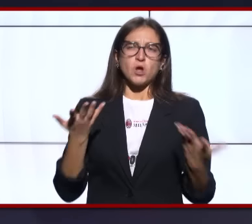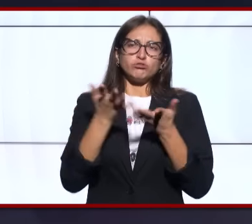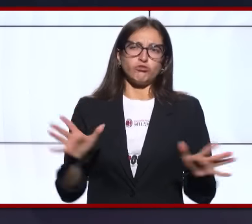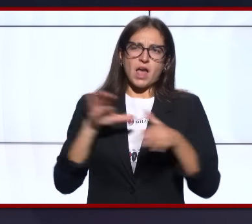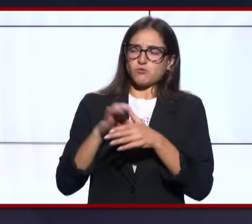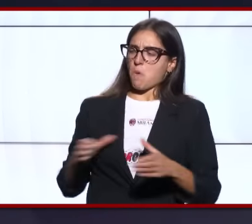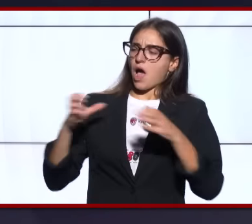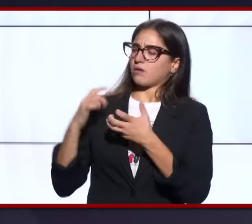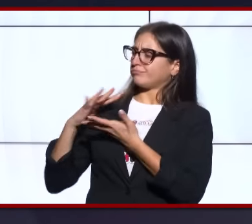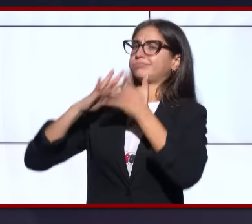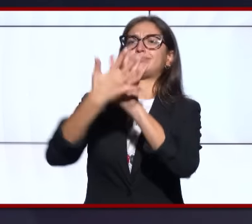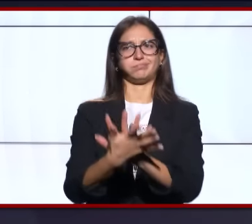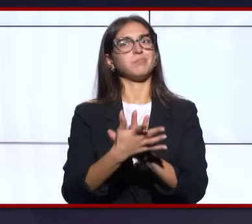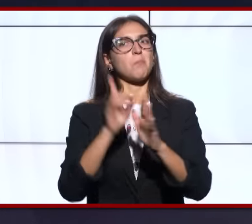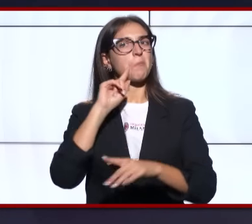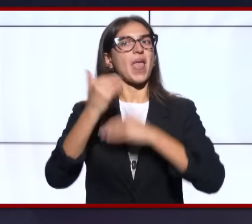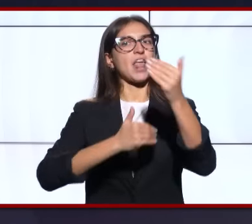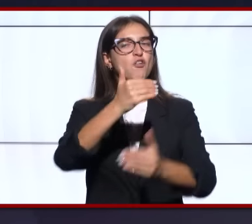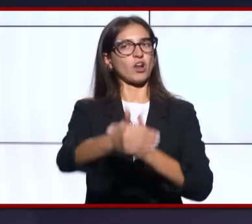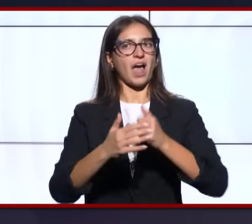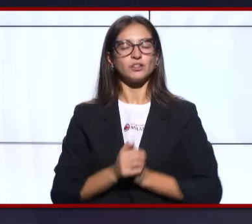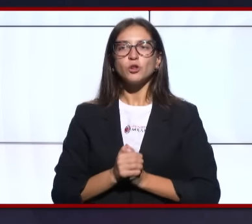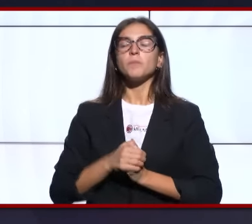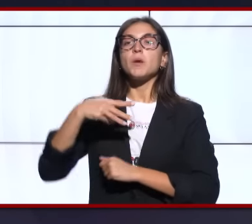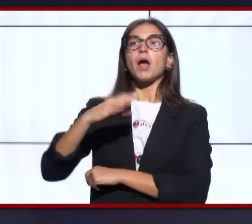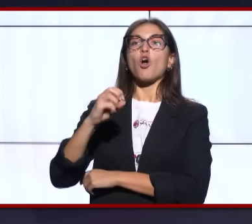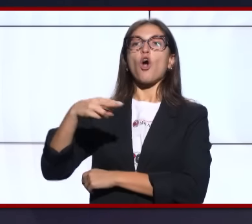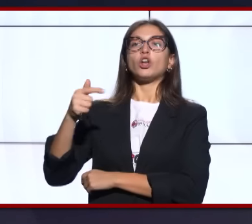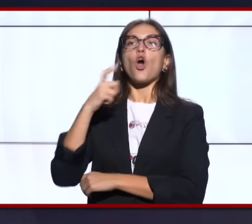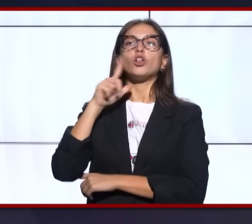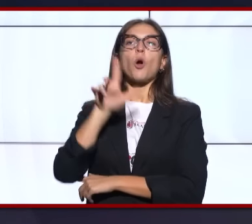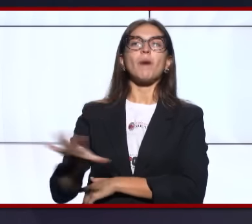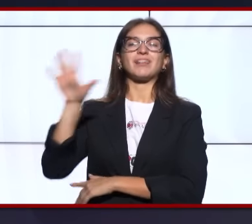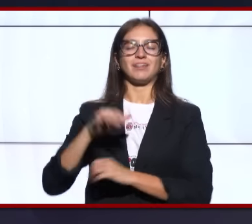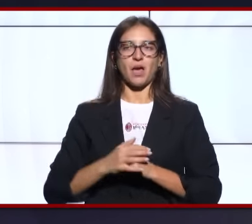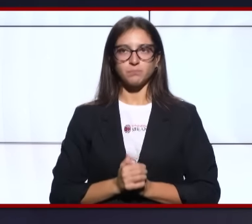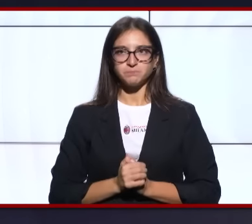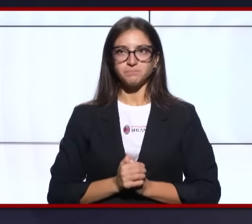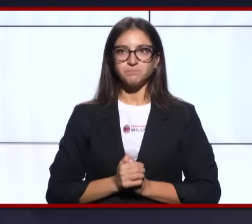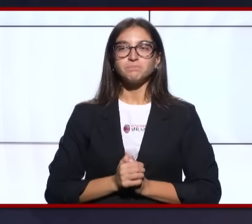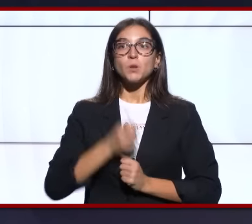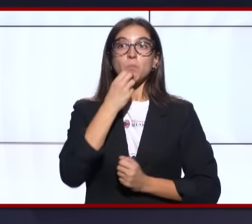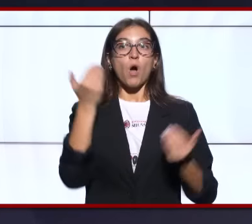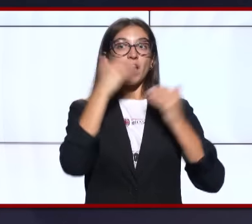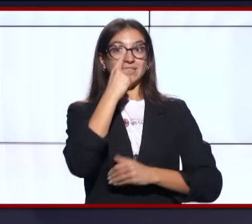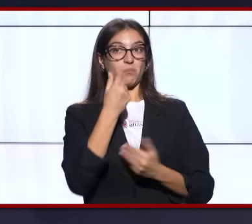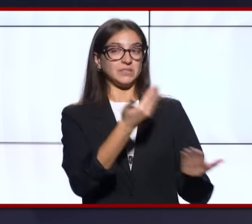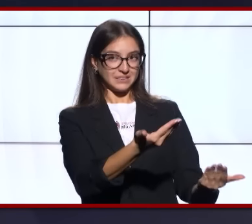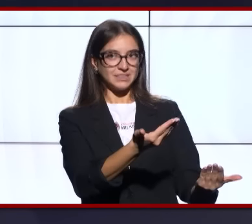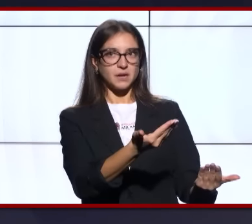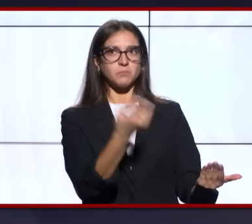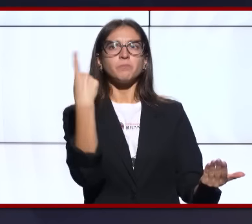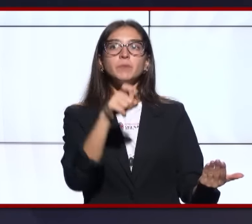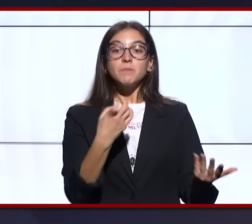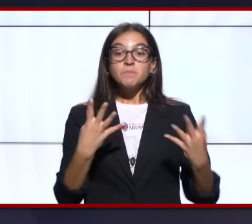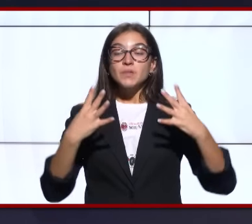in tante cose Michael Cuomo Telelombardia Buon pomeriggio Mister avere l'asterisco cioè quella partita